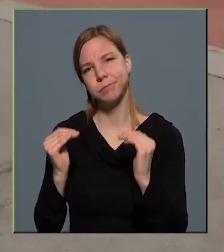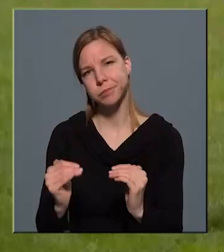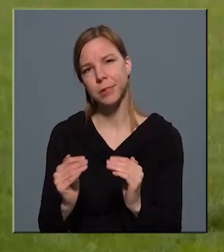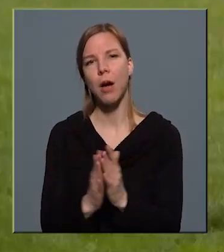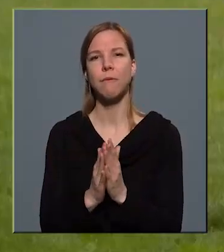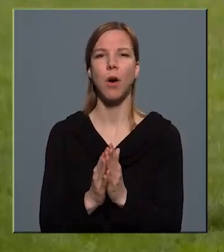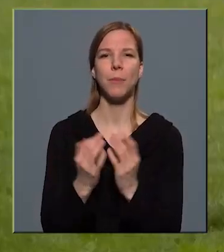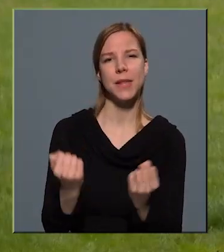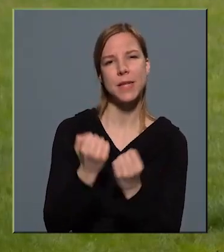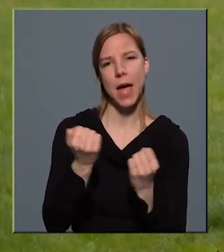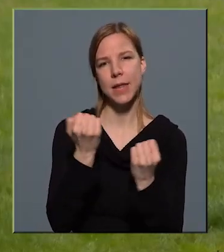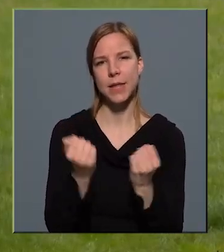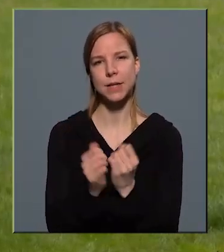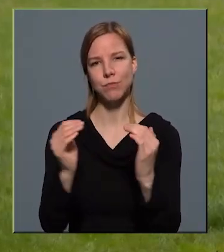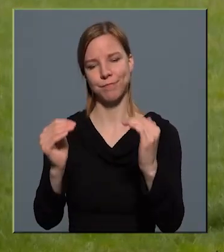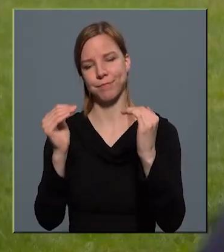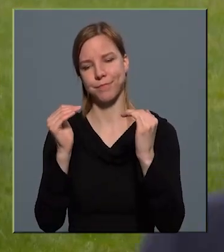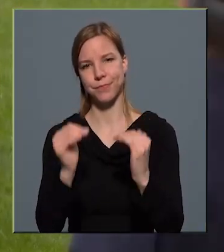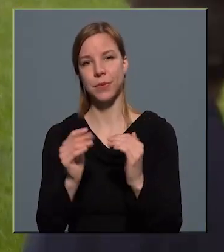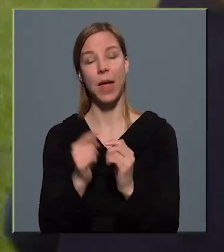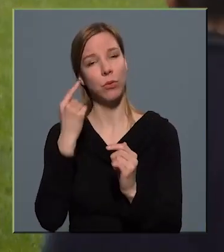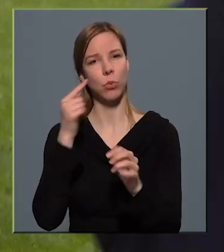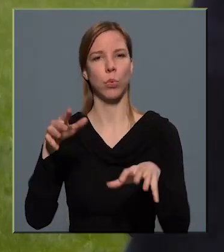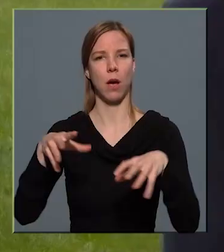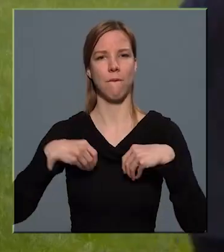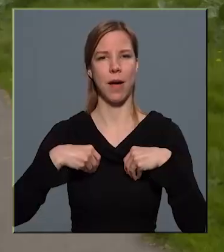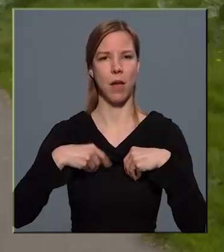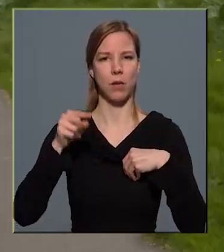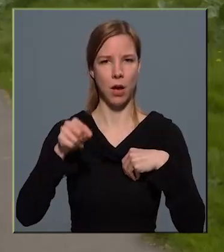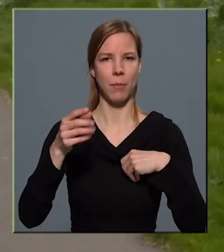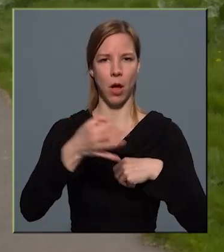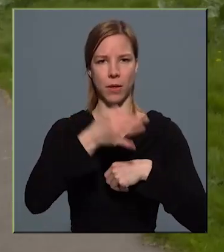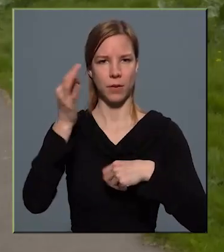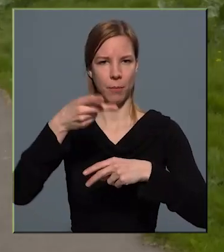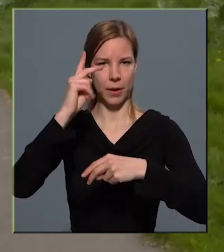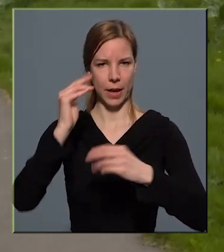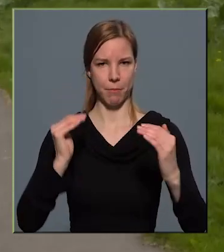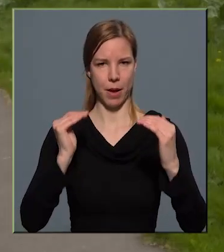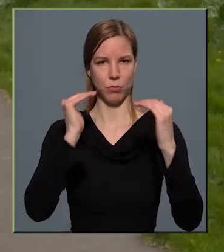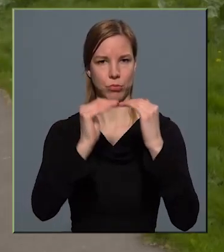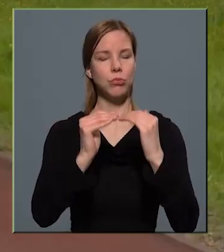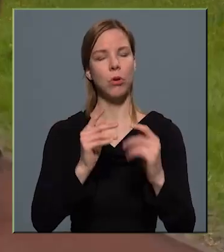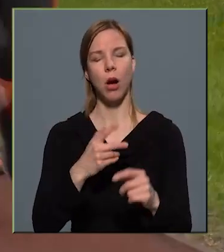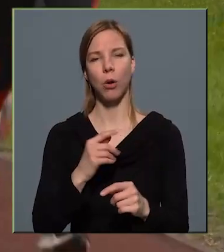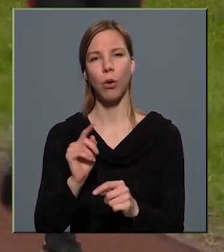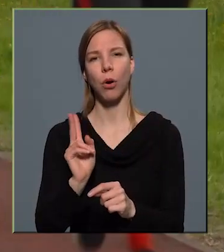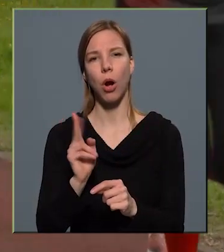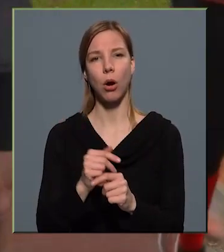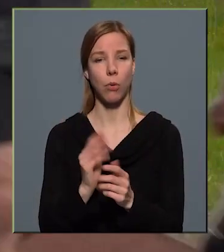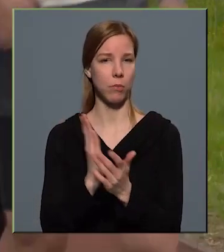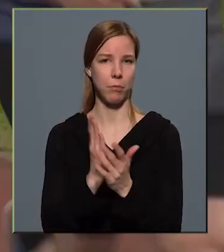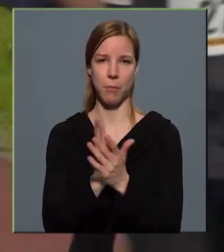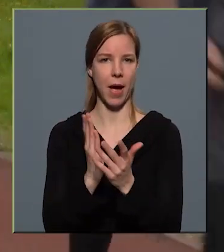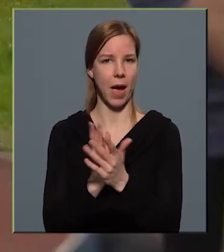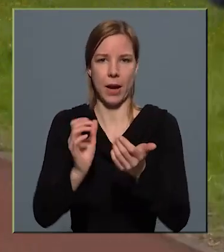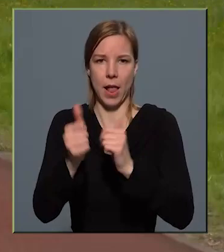az edzés kicsit alább adja, és annyit tud vállalni, amire aznap képes, akkor mindenféleképpen előbb van, de ez